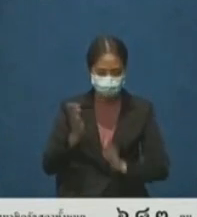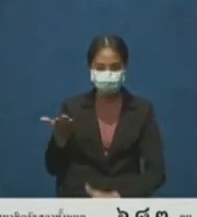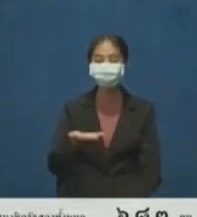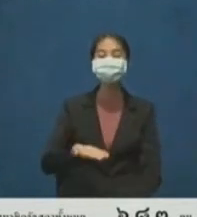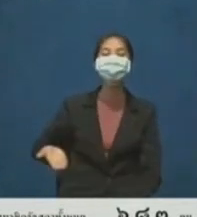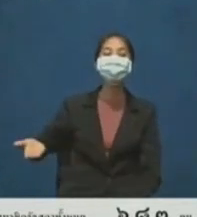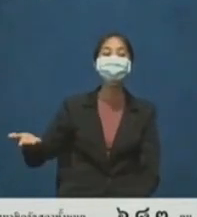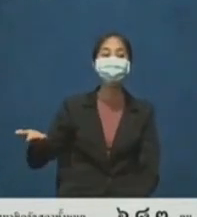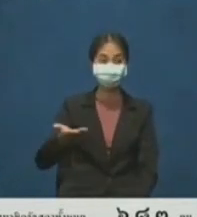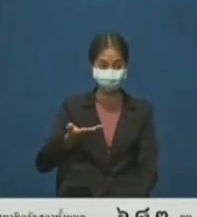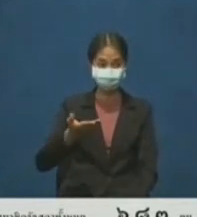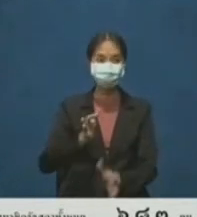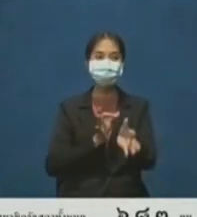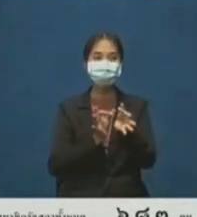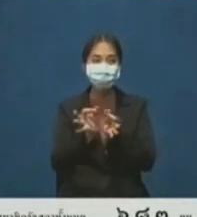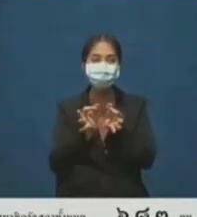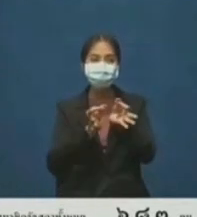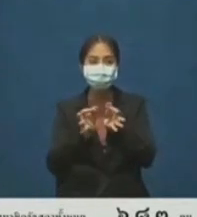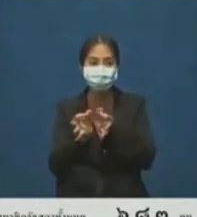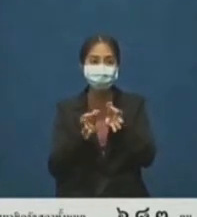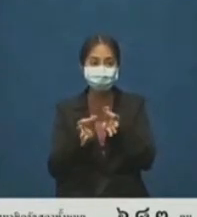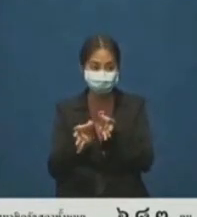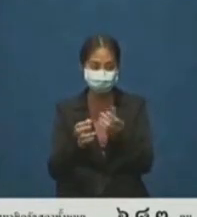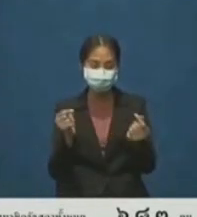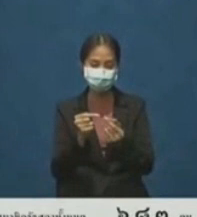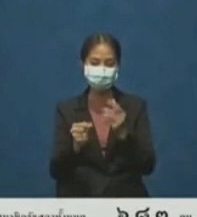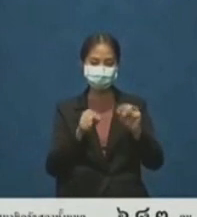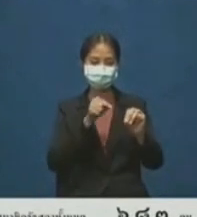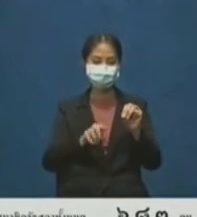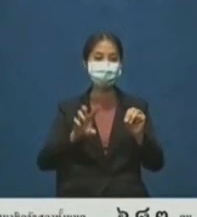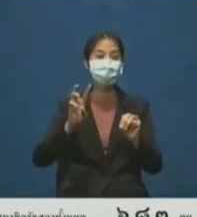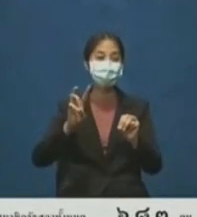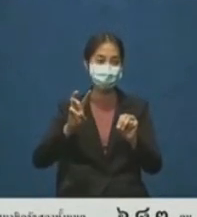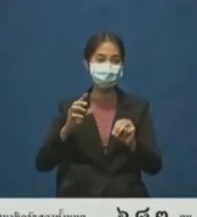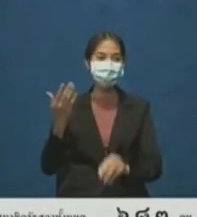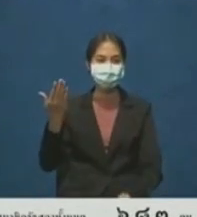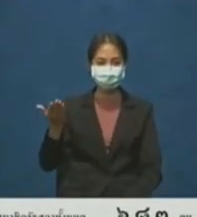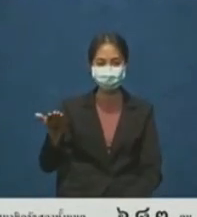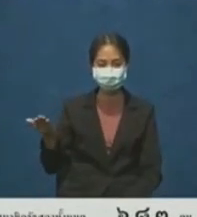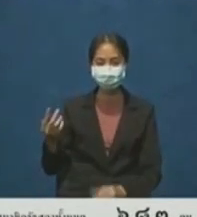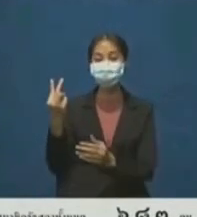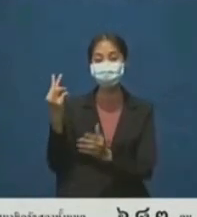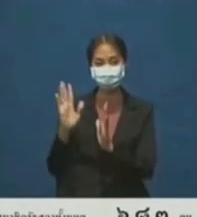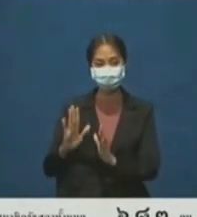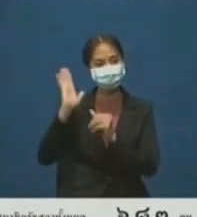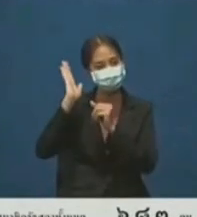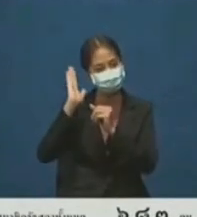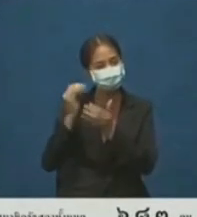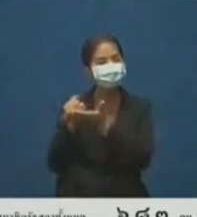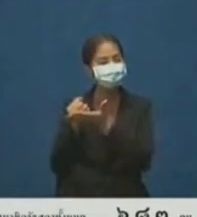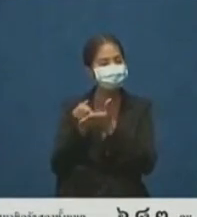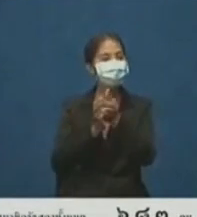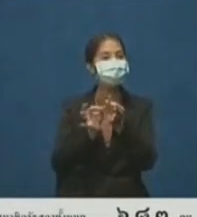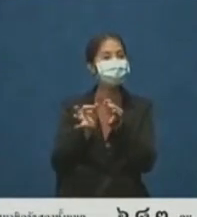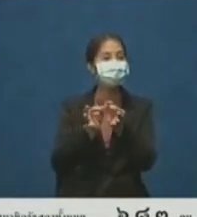อบคุณท่านที่ช่วยอธิบายความของเจตนารมณ์มาตรา6ไปแล้วท่านสาธิตแล้วก็ท่านภาคินสองท่